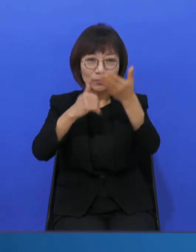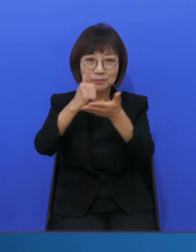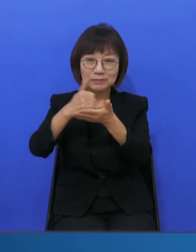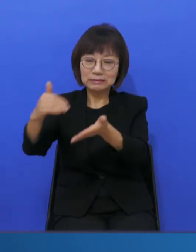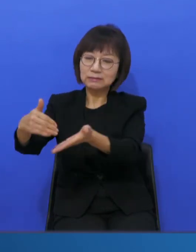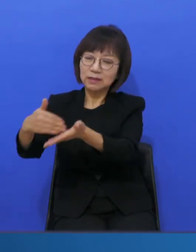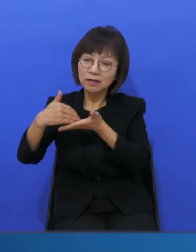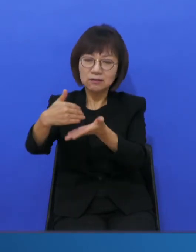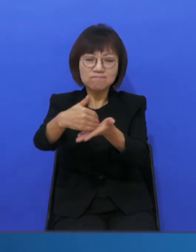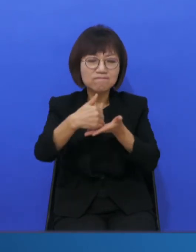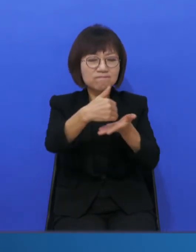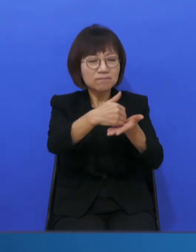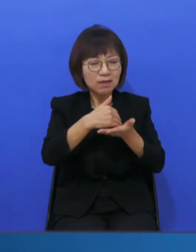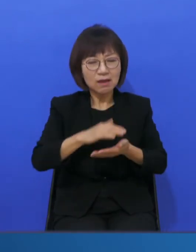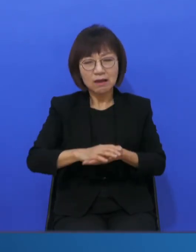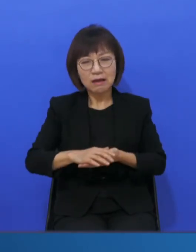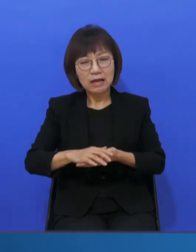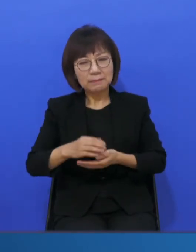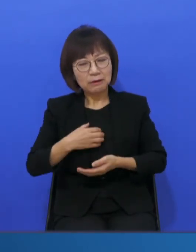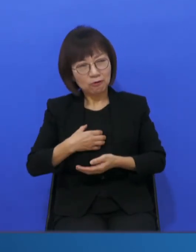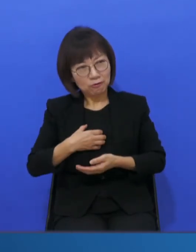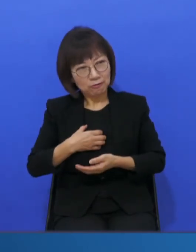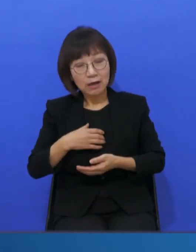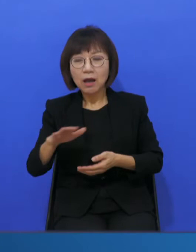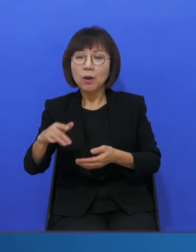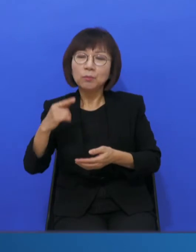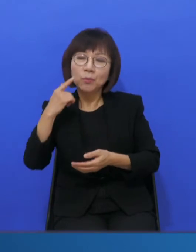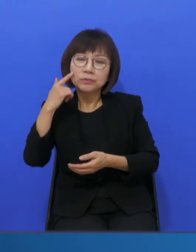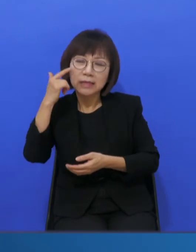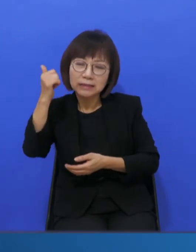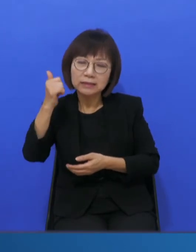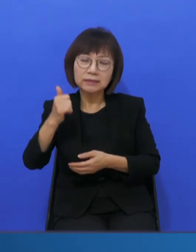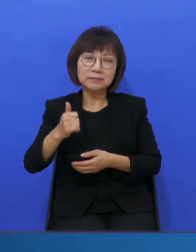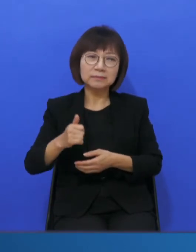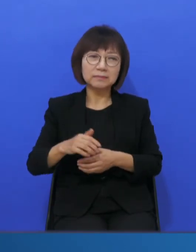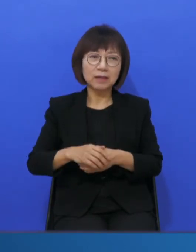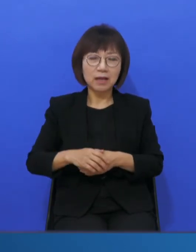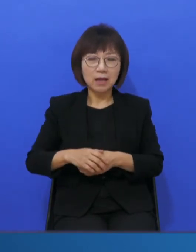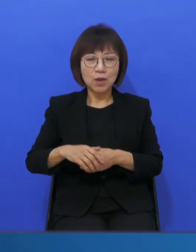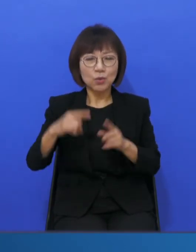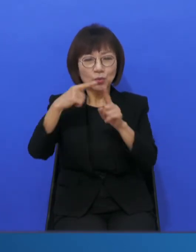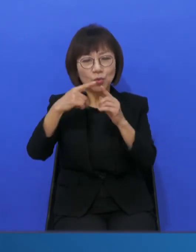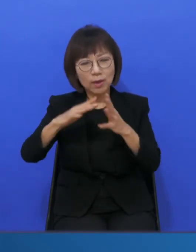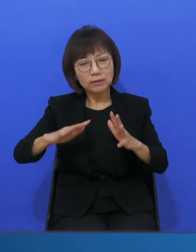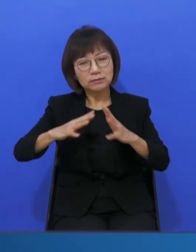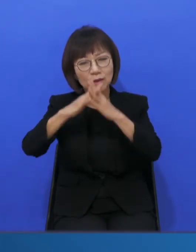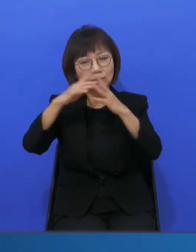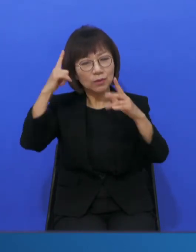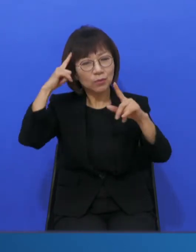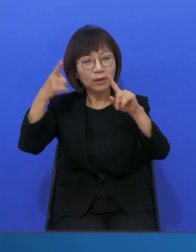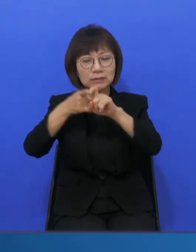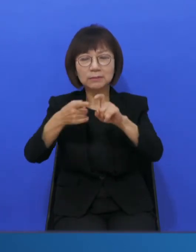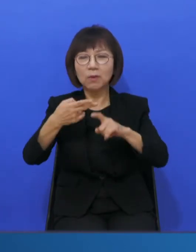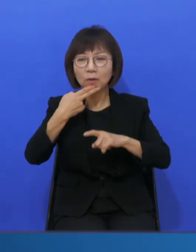목사님은 이게 막 자기들 걱정이 되는가 봐. 목사님은 성전진데 관심이 없고 전도에만 관심이 있다. And the church members there may be worried, saying, "Oh,